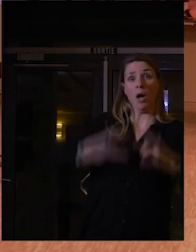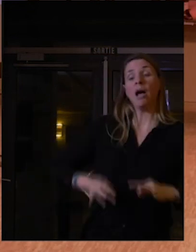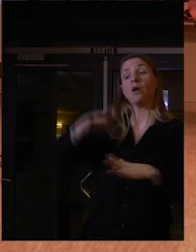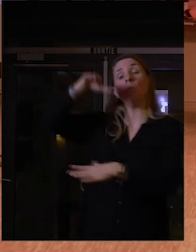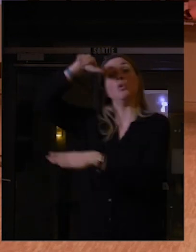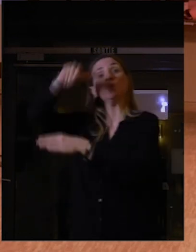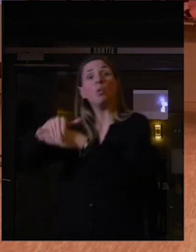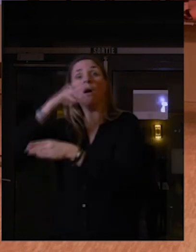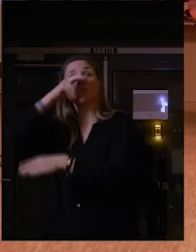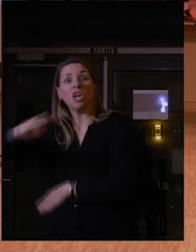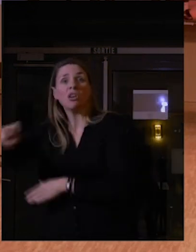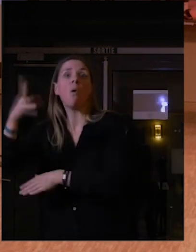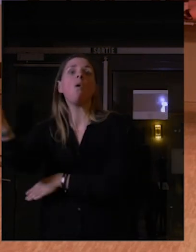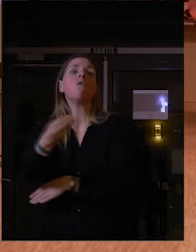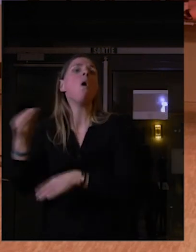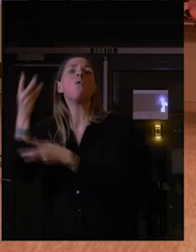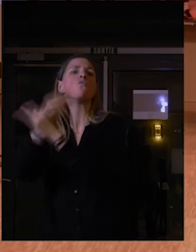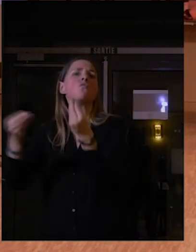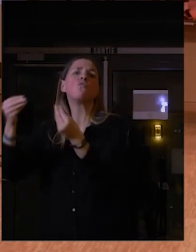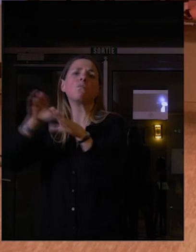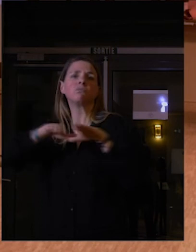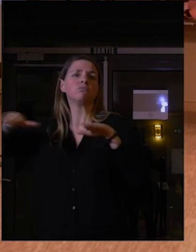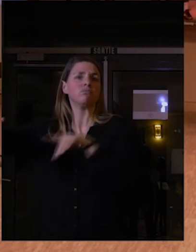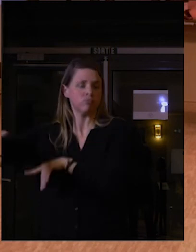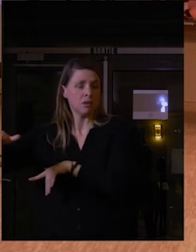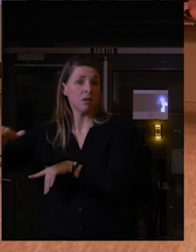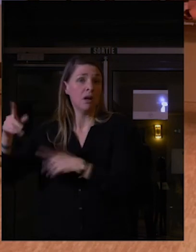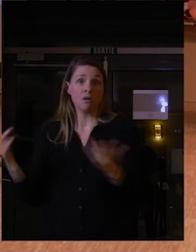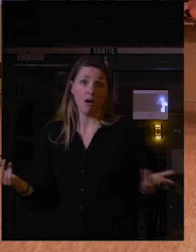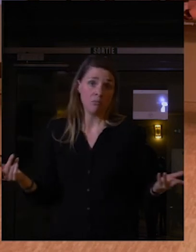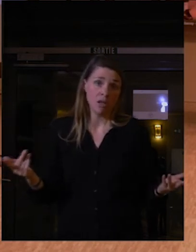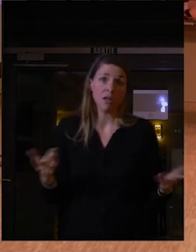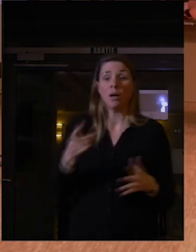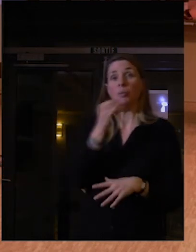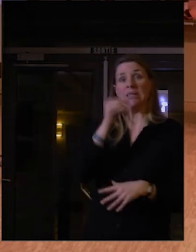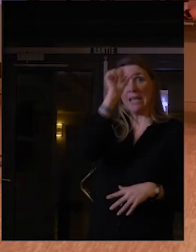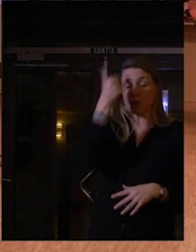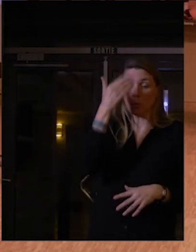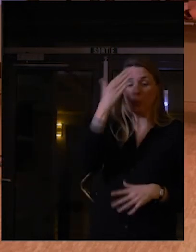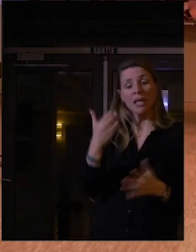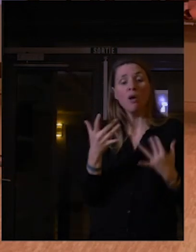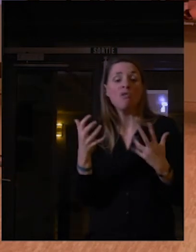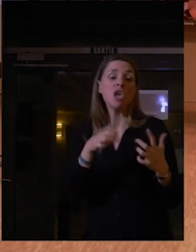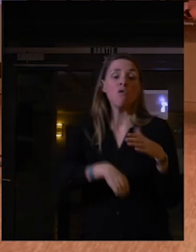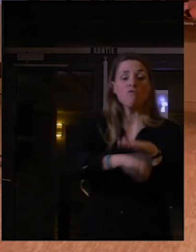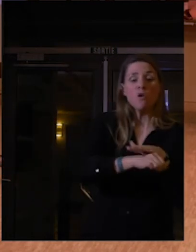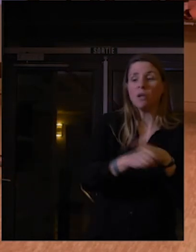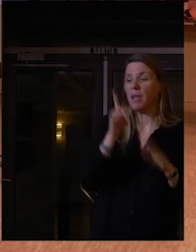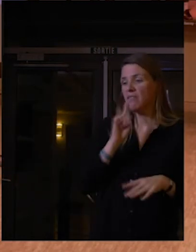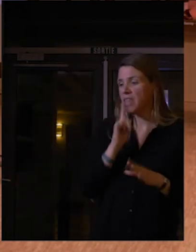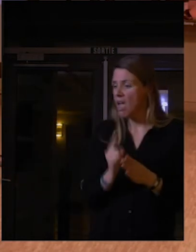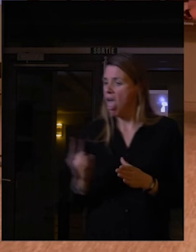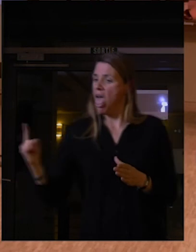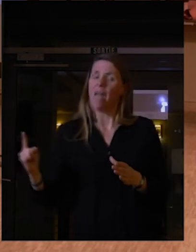soir, sur tout ce qui est qu'on fasse pas, les petits garçons, s'ils ont envie de jouer au foot, ils jouent, les filles sur le côté. Donc ça,